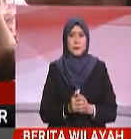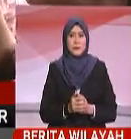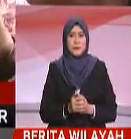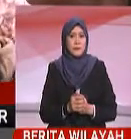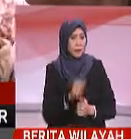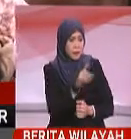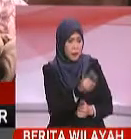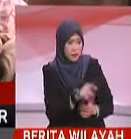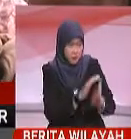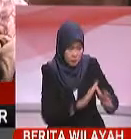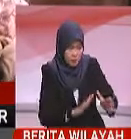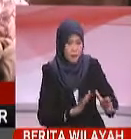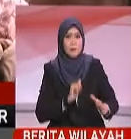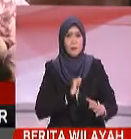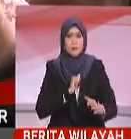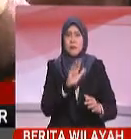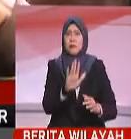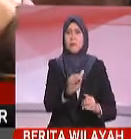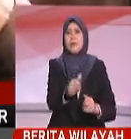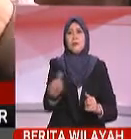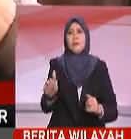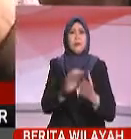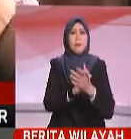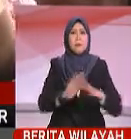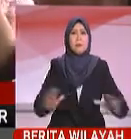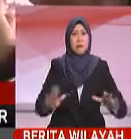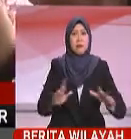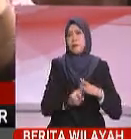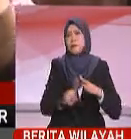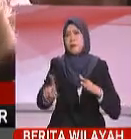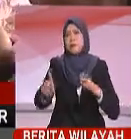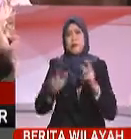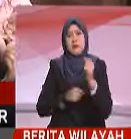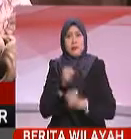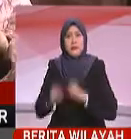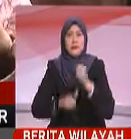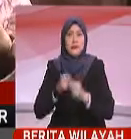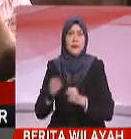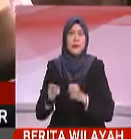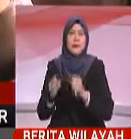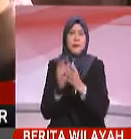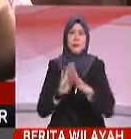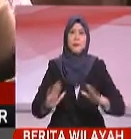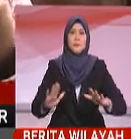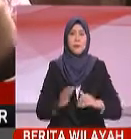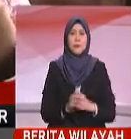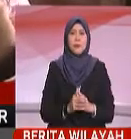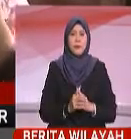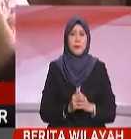Selamat. Nama diri ialah Yusuf mari tok tinilan.